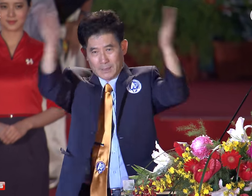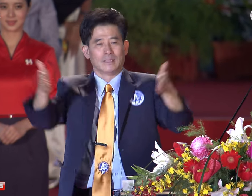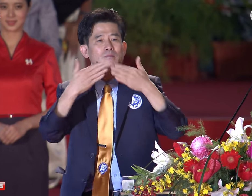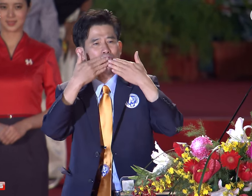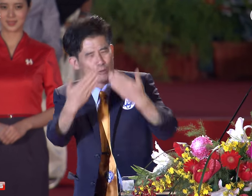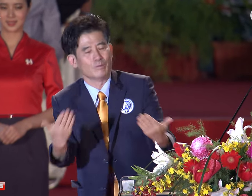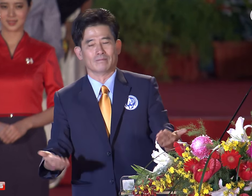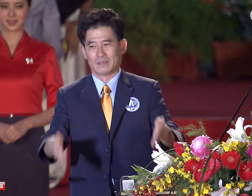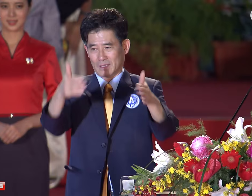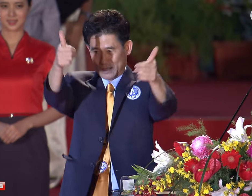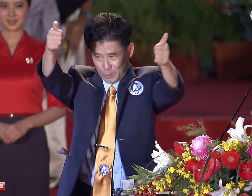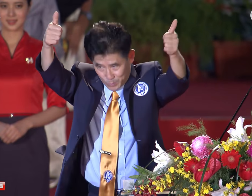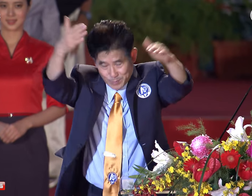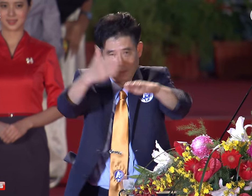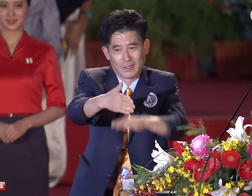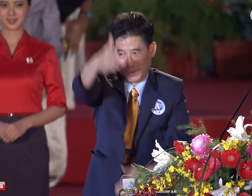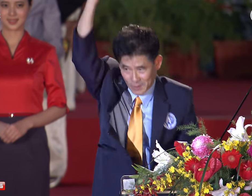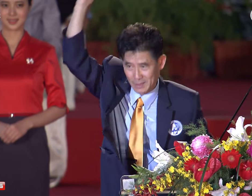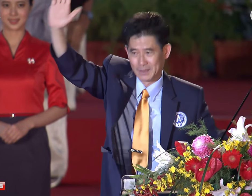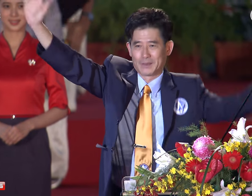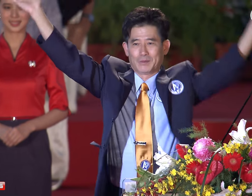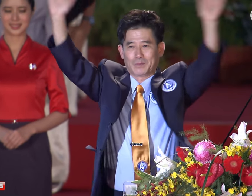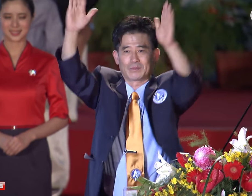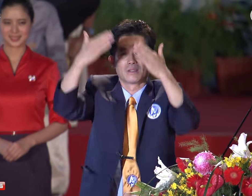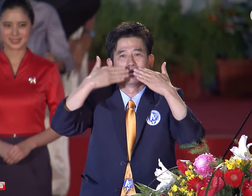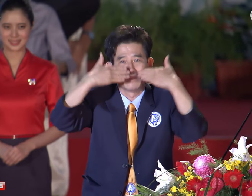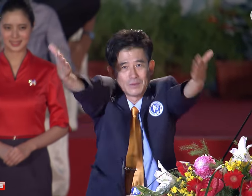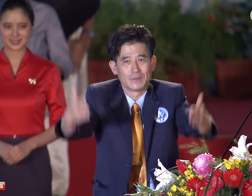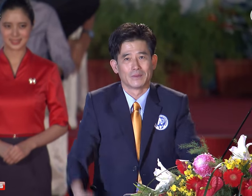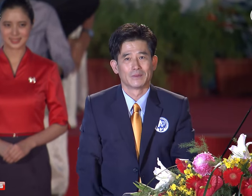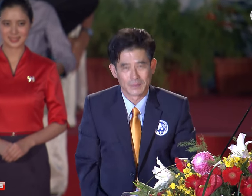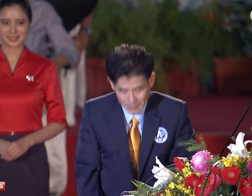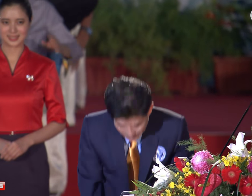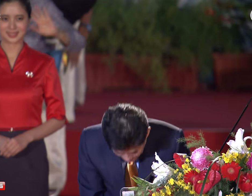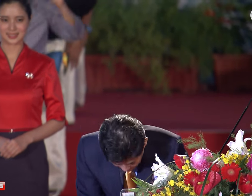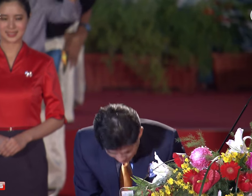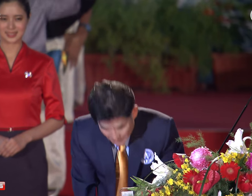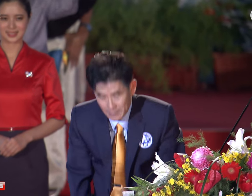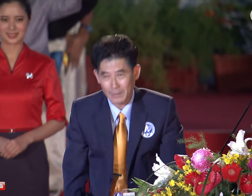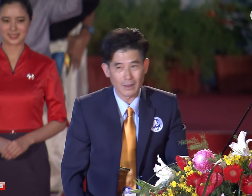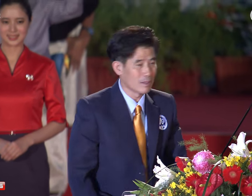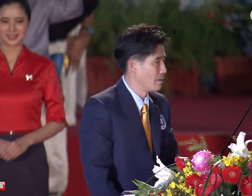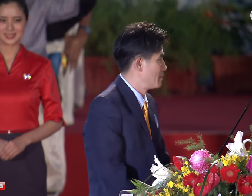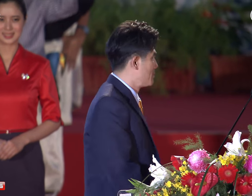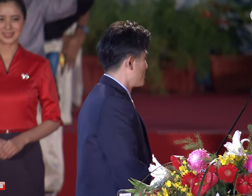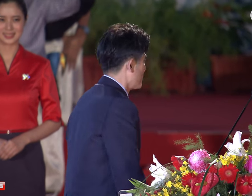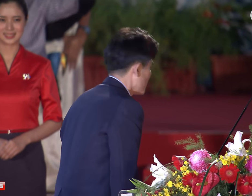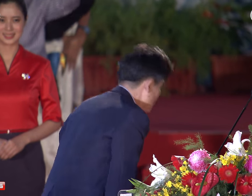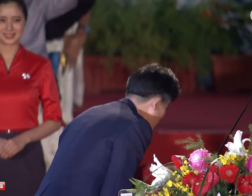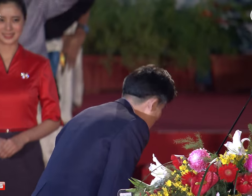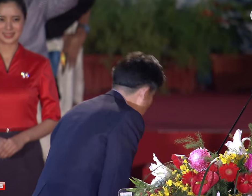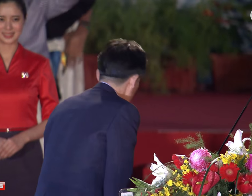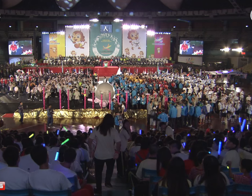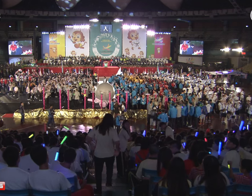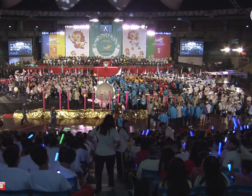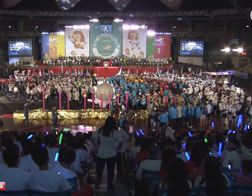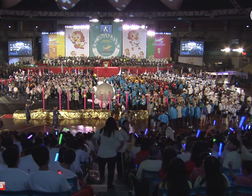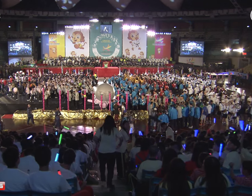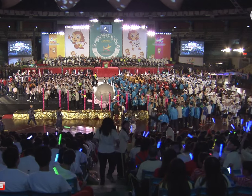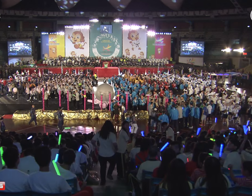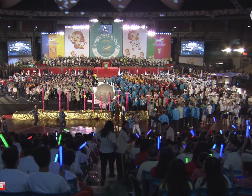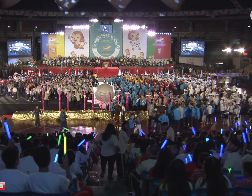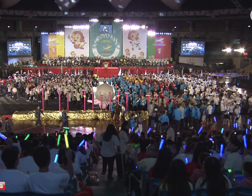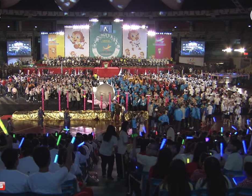希望大家能够在这边拿到很好的成绩。希望大家能够顺利圆满成功，谢谢大家，谢